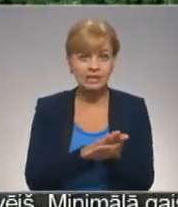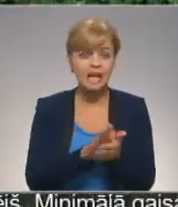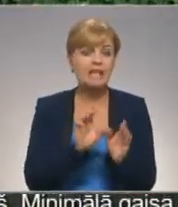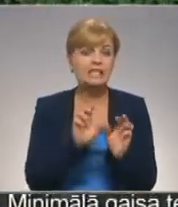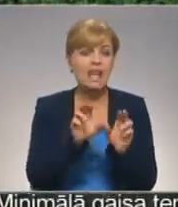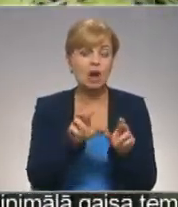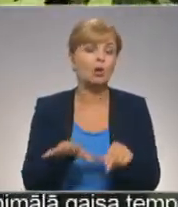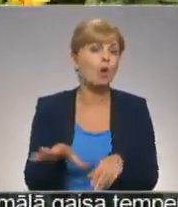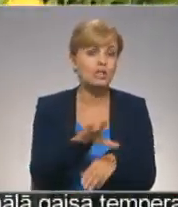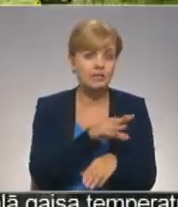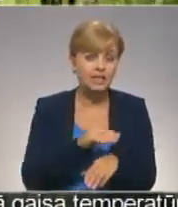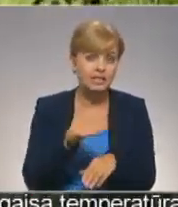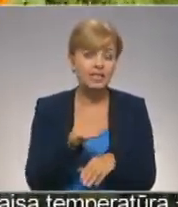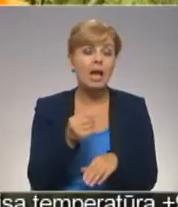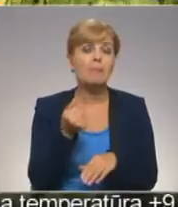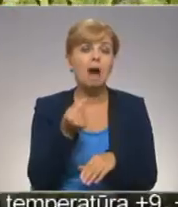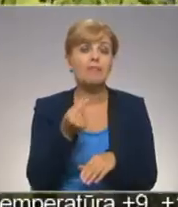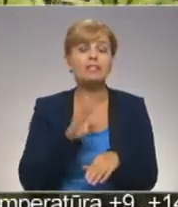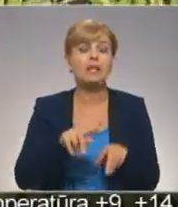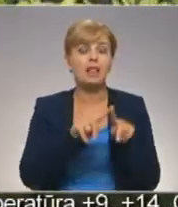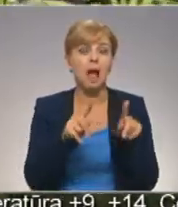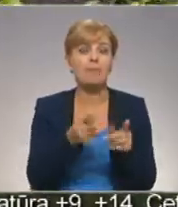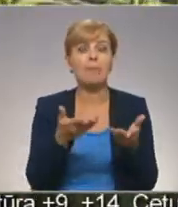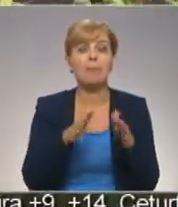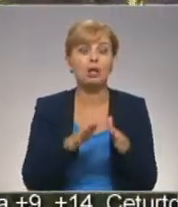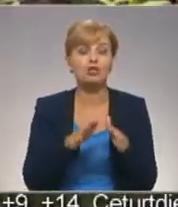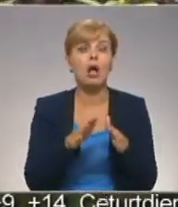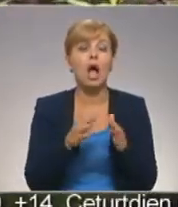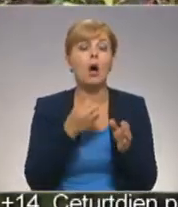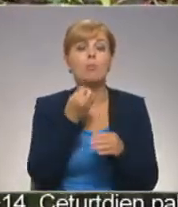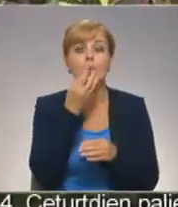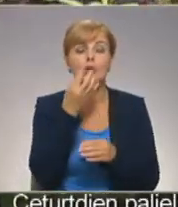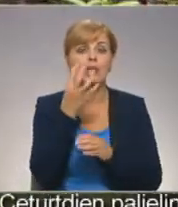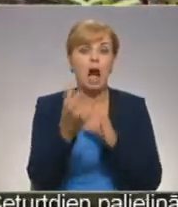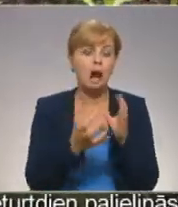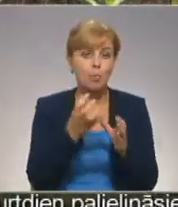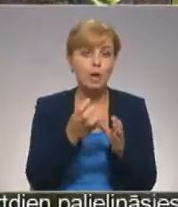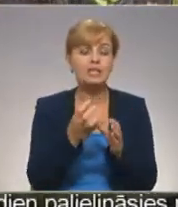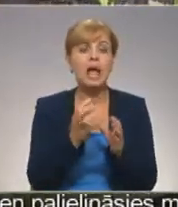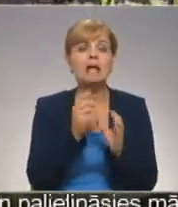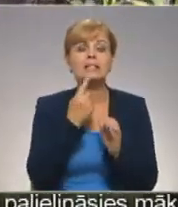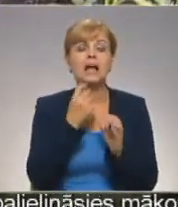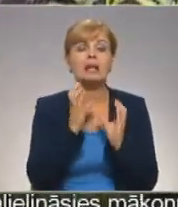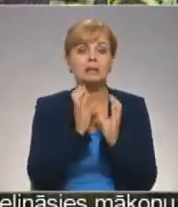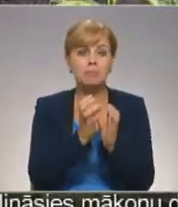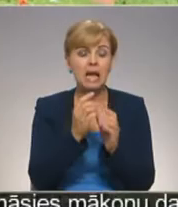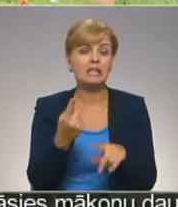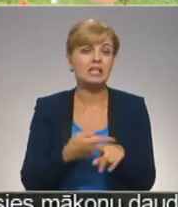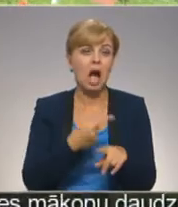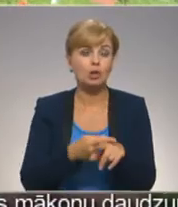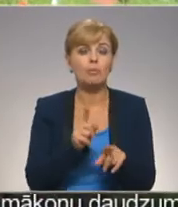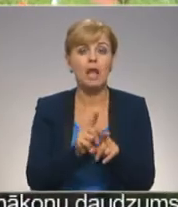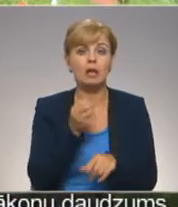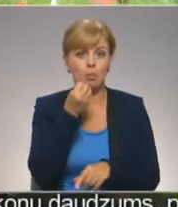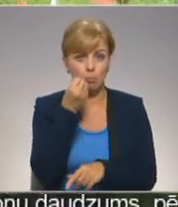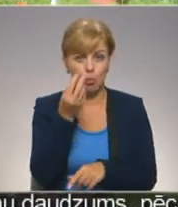Sagrauz certēju visi, gandrīz pavisam bez lapām palikuši puķkāposti, bietas, pupiņas, kartupeļi un pat puķes.